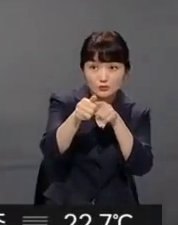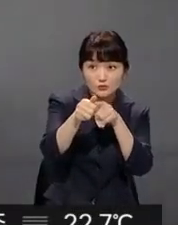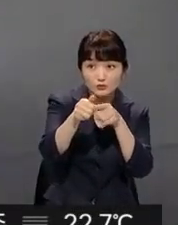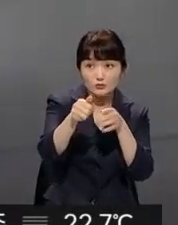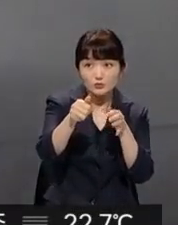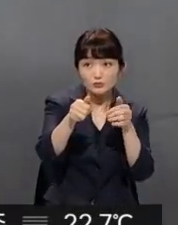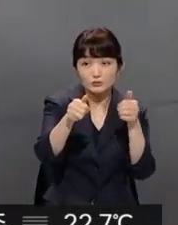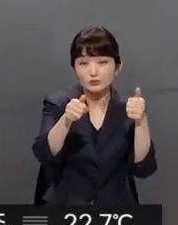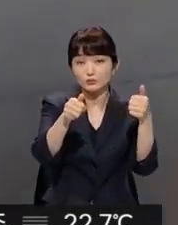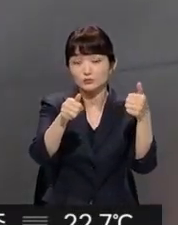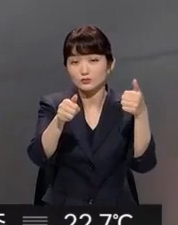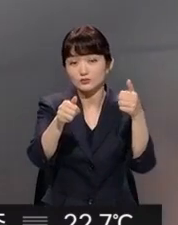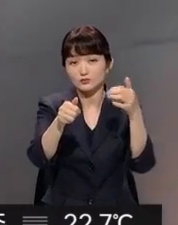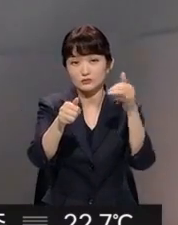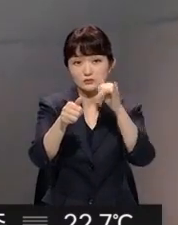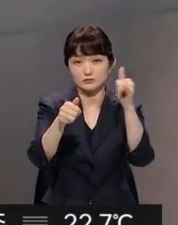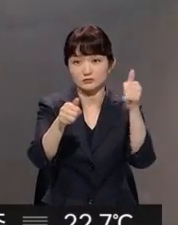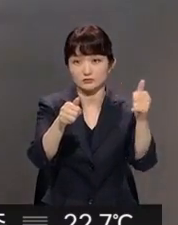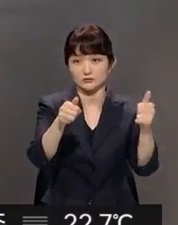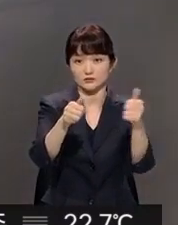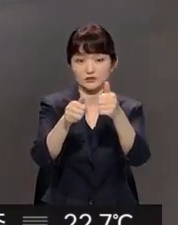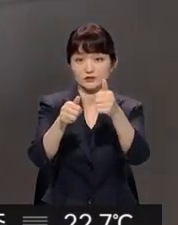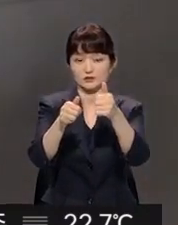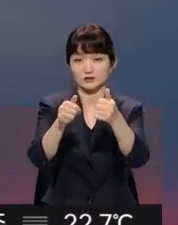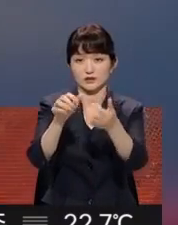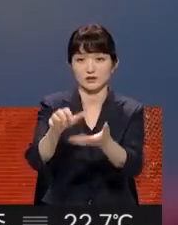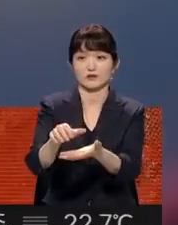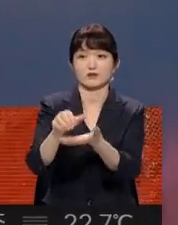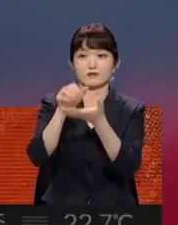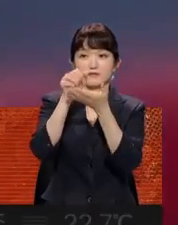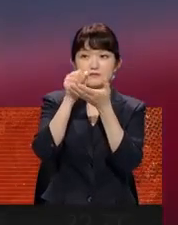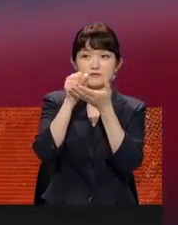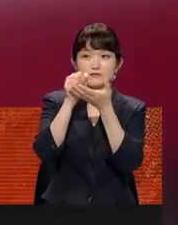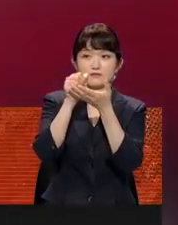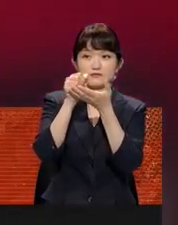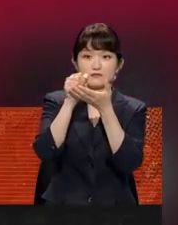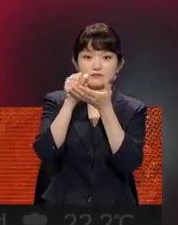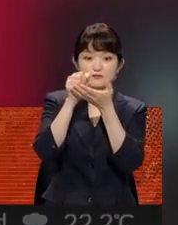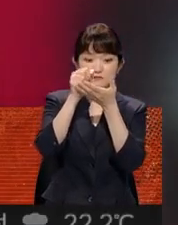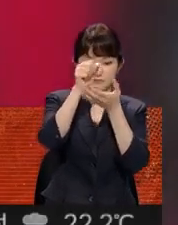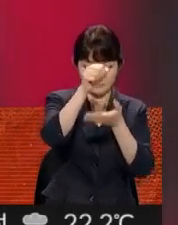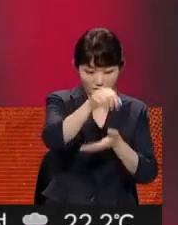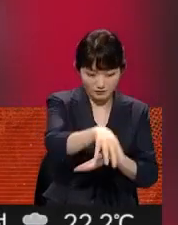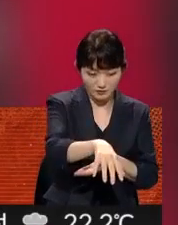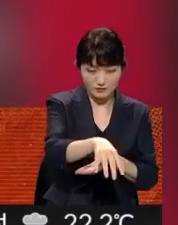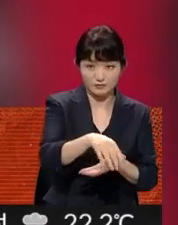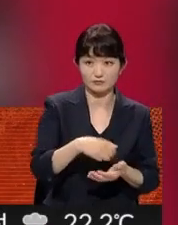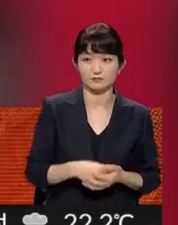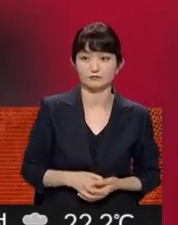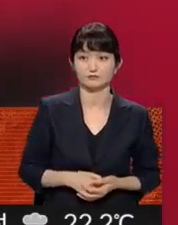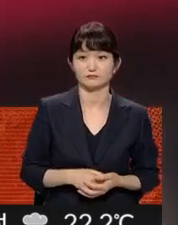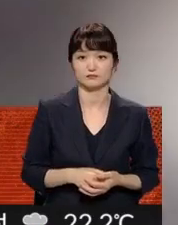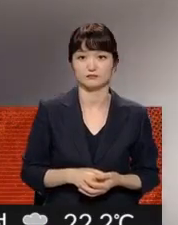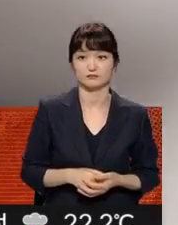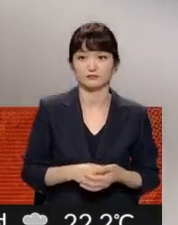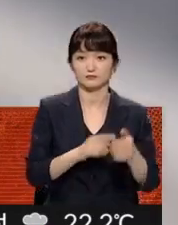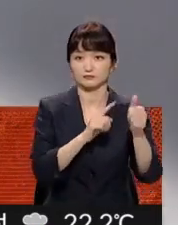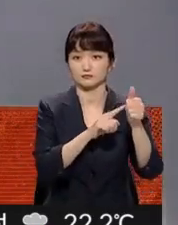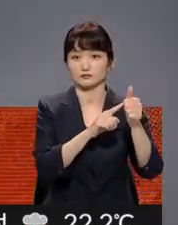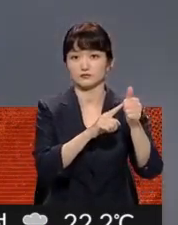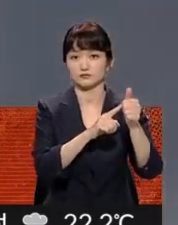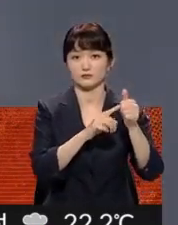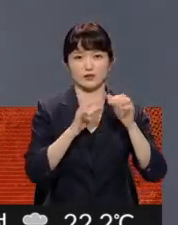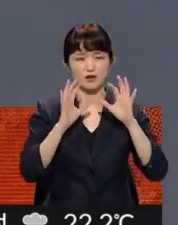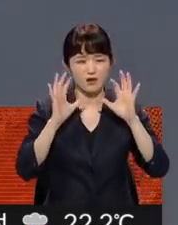개 한 마리를든 한다고 개를 건물 밖으로 내던집니다 아래에 있던 사람들은 남성을 향해서